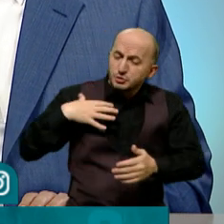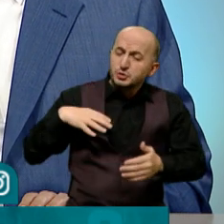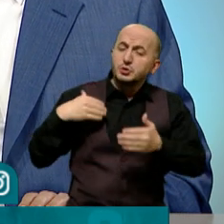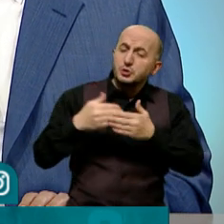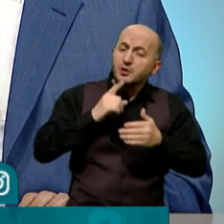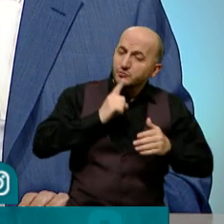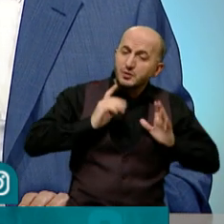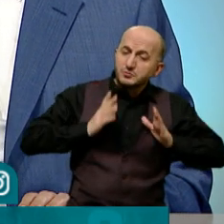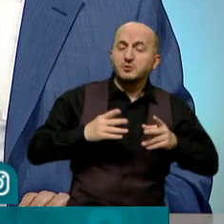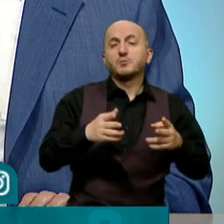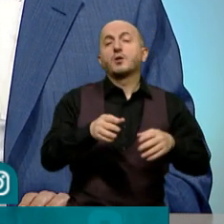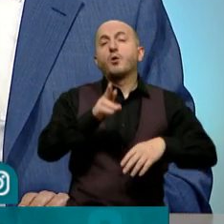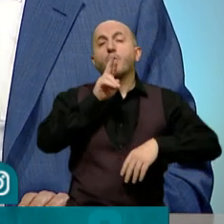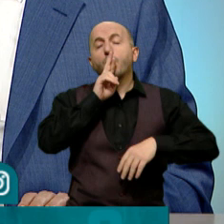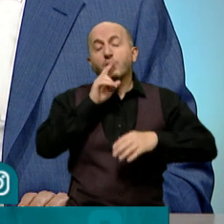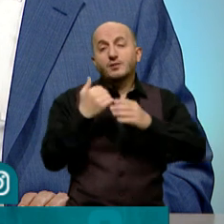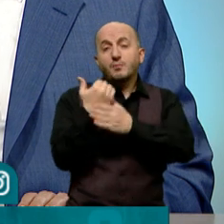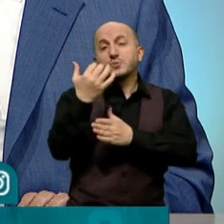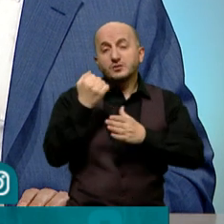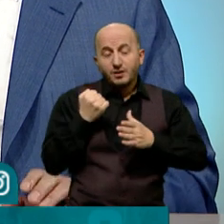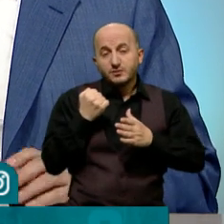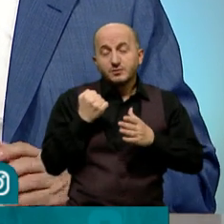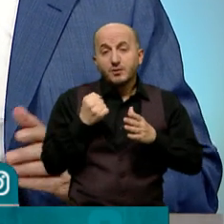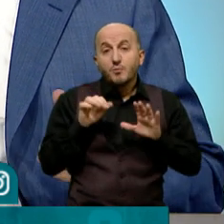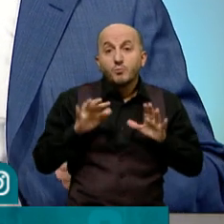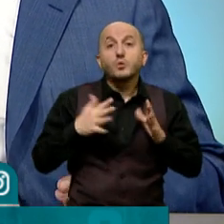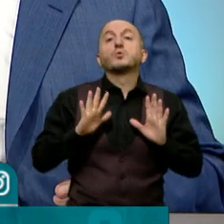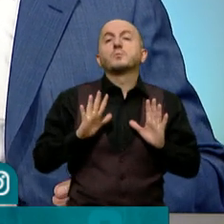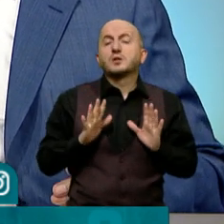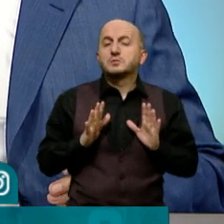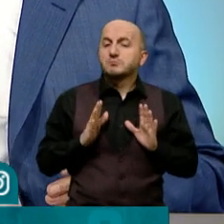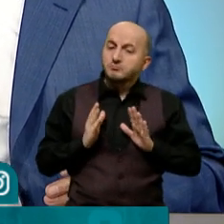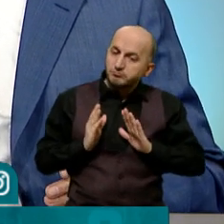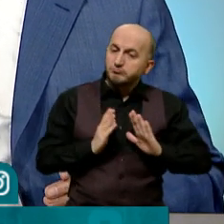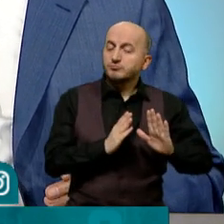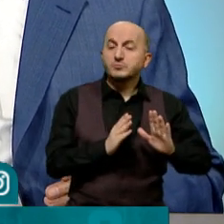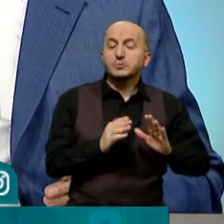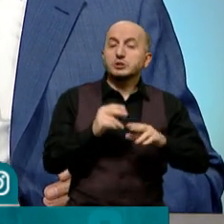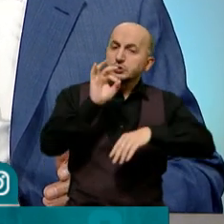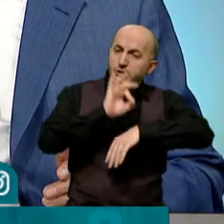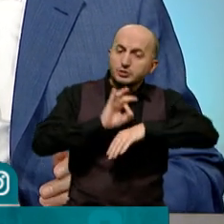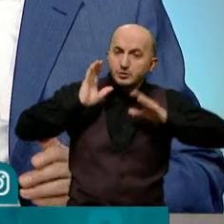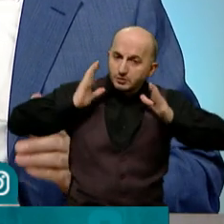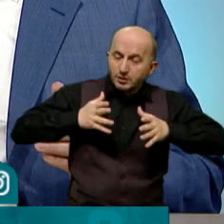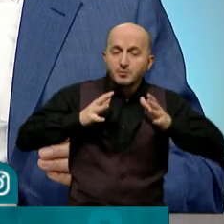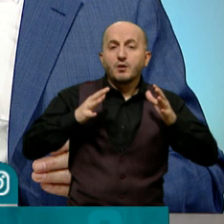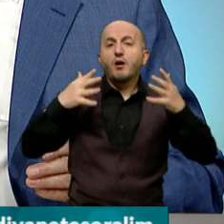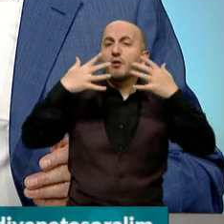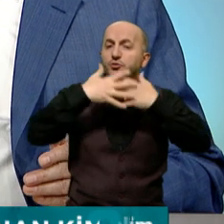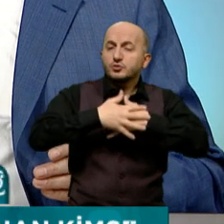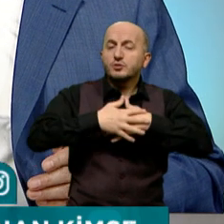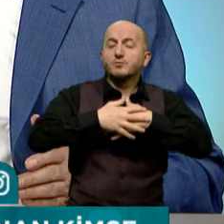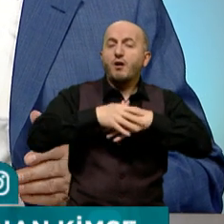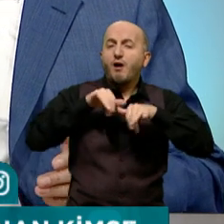farz kılabilir. Öğlende abdest aldı, abdesti bozacak bozulmadı. Herhangi bir şey yoksa onunla ikindiyi de kılabilir. Hatta